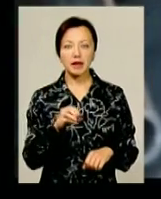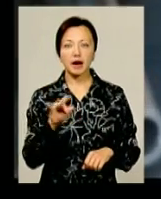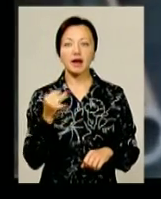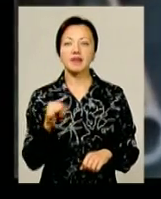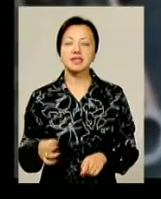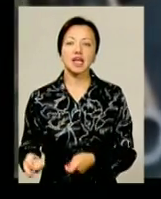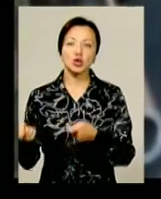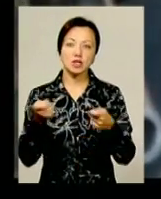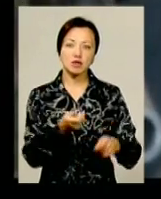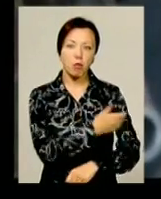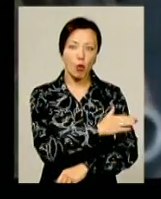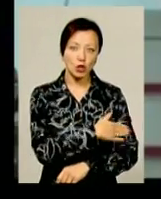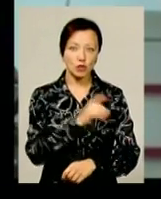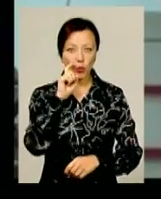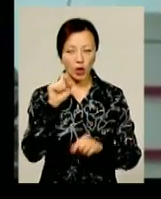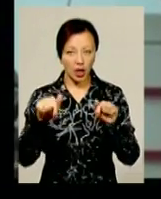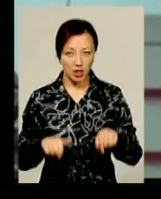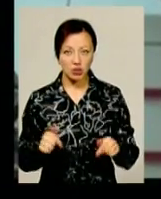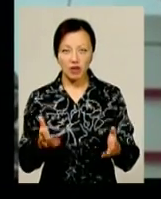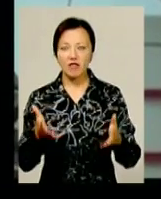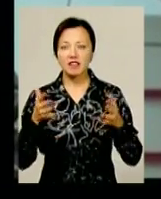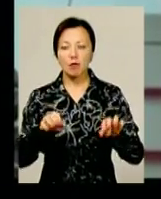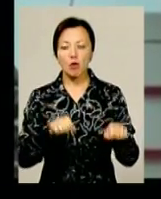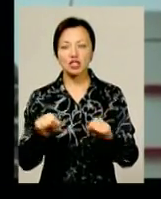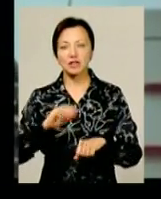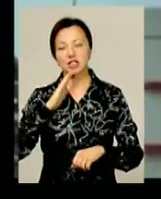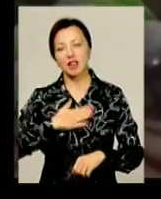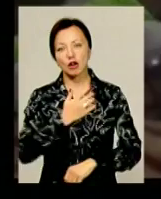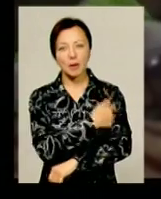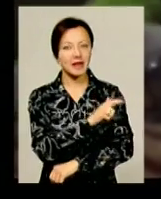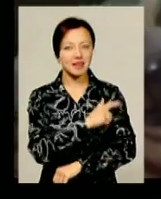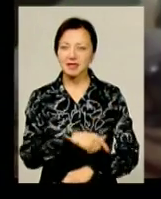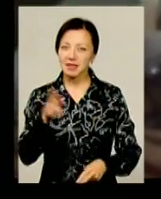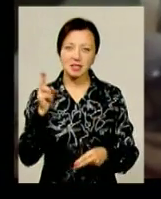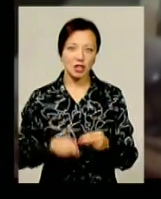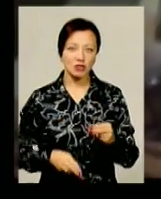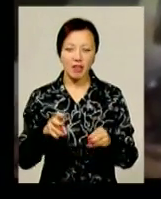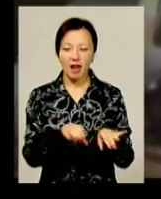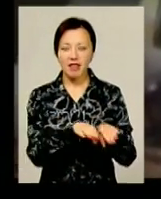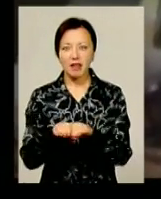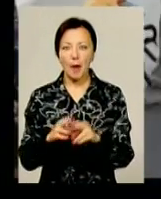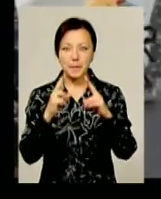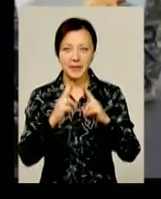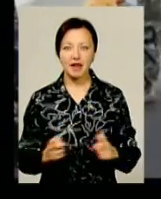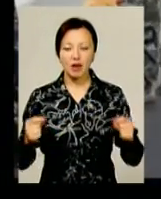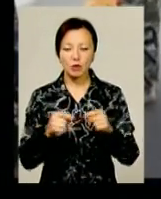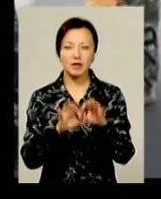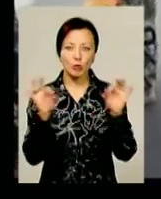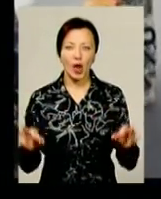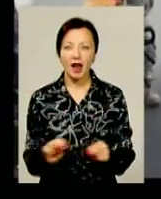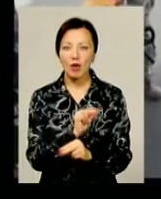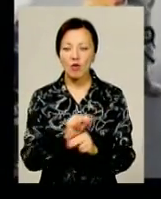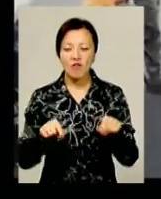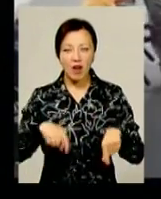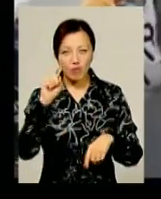Петраківського доправили із Польщі в Україну. Та, як виявилось, можливості нашої медицини закінчуються вже на етапі діагностики. Ні про яке лікування